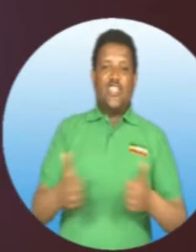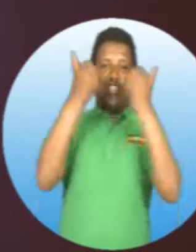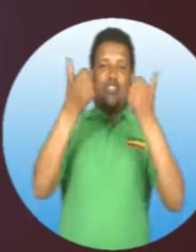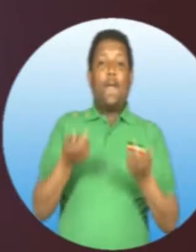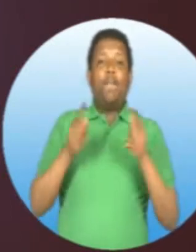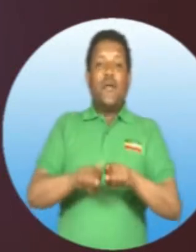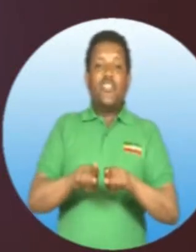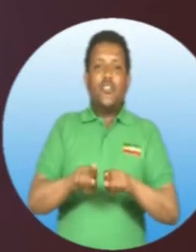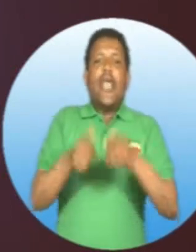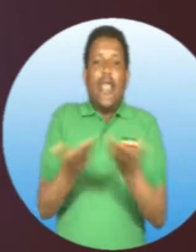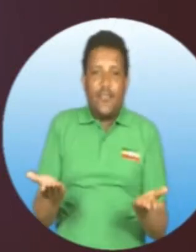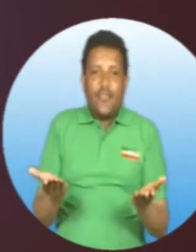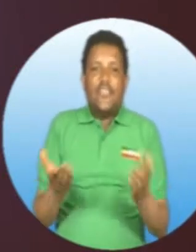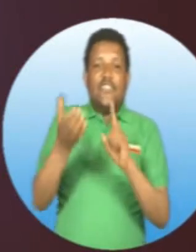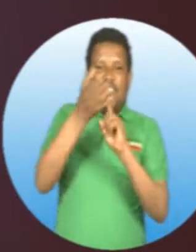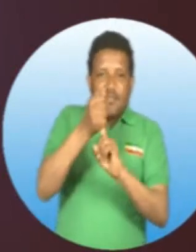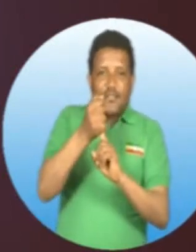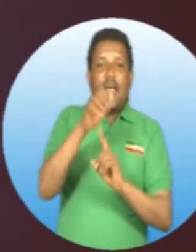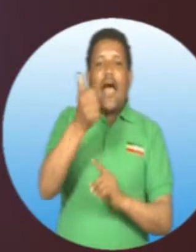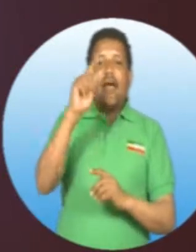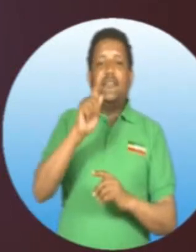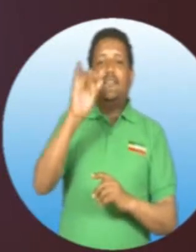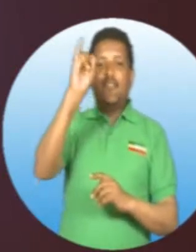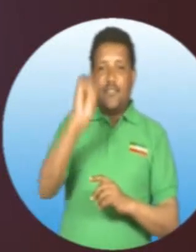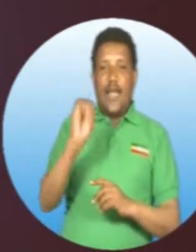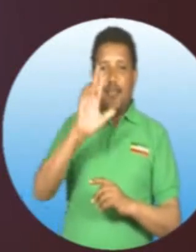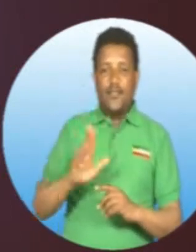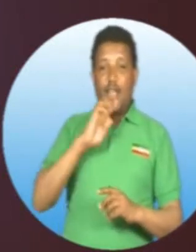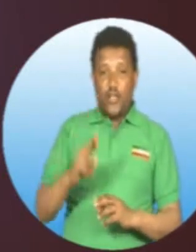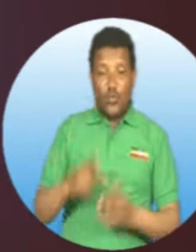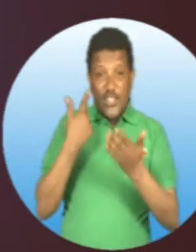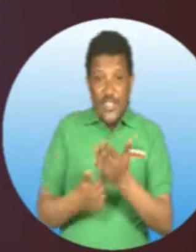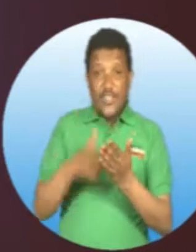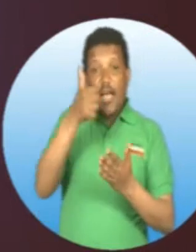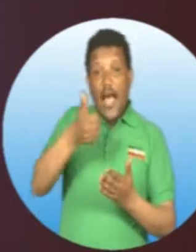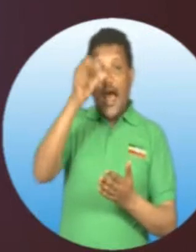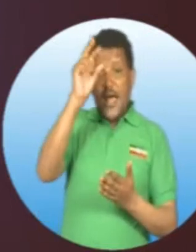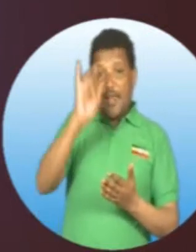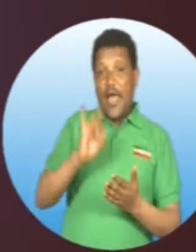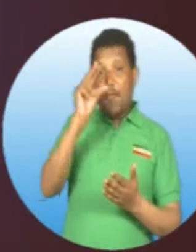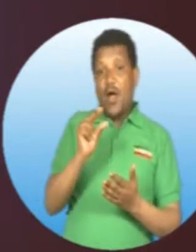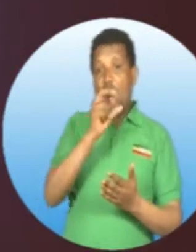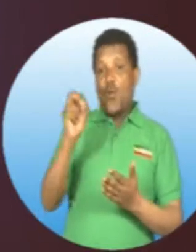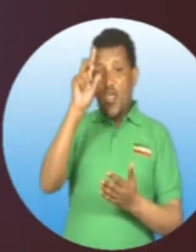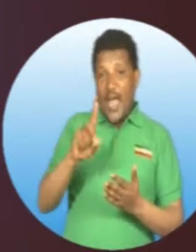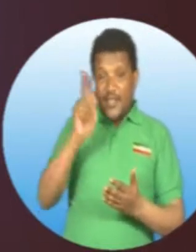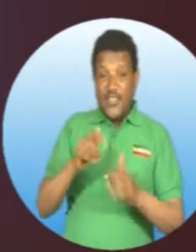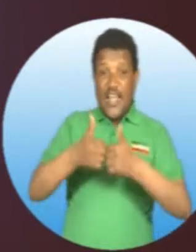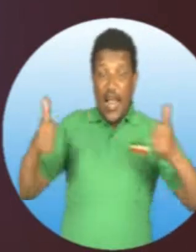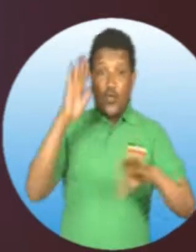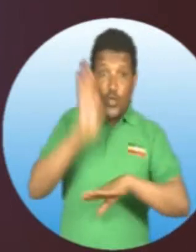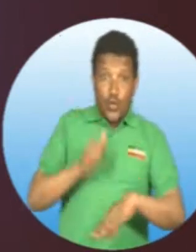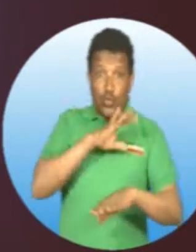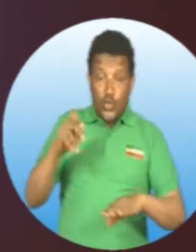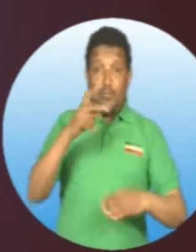መቼት፣ ጭብጥና አንጻር ናቸው። እነዚህ አላባውያን ተለያይተው ተጠሩ እንጂ በልቦለድ